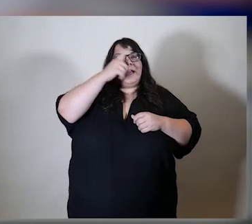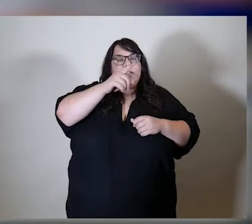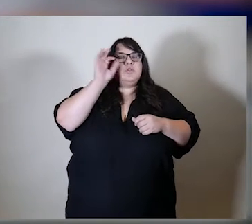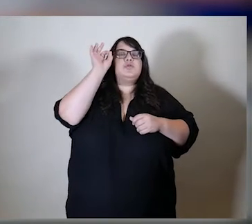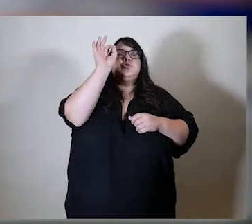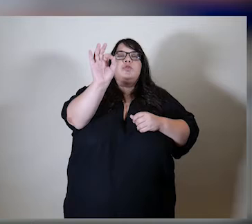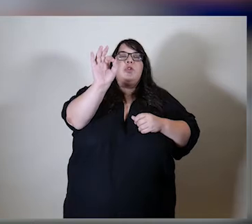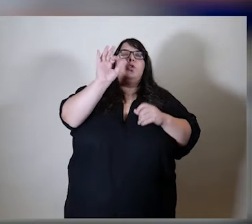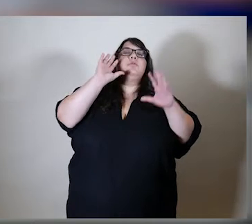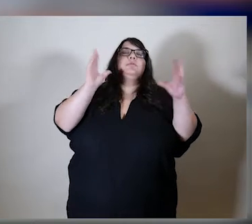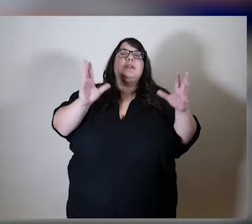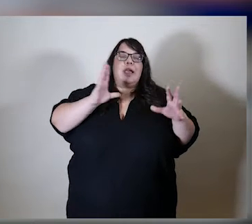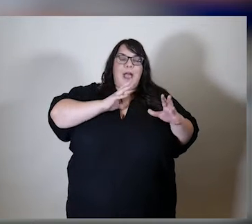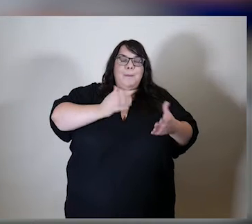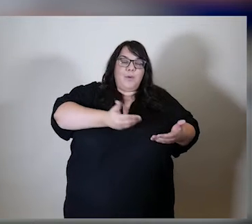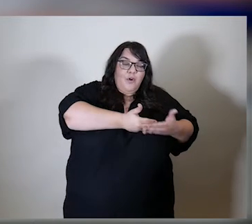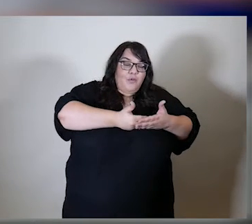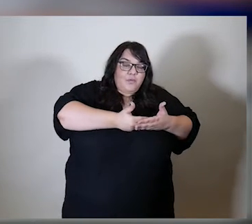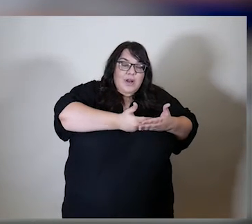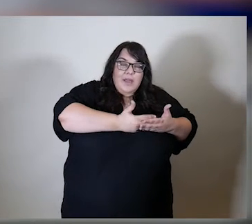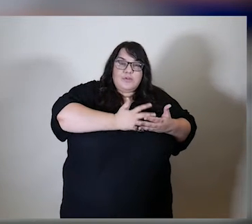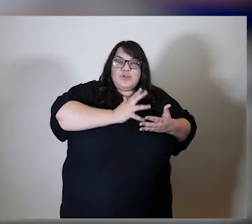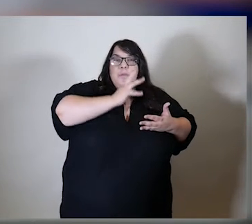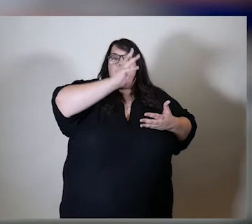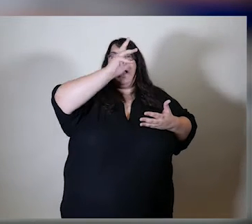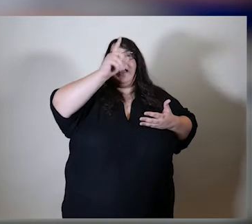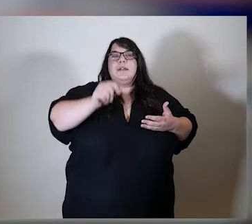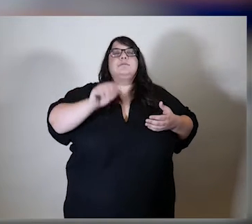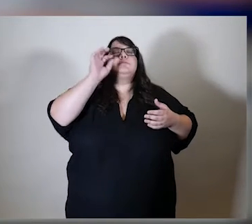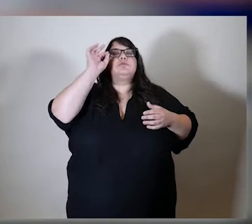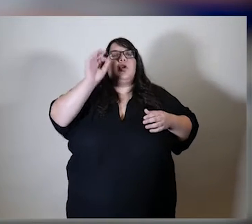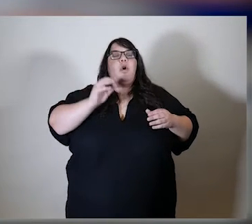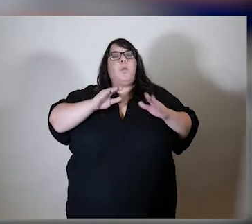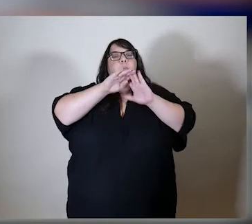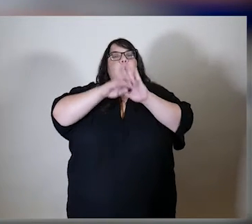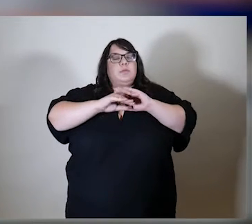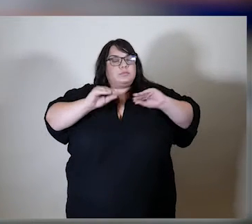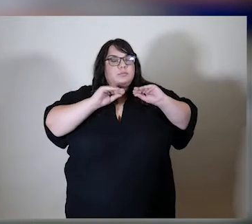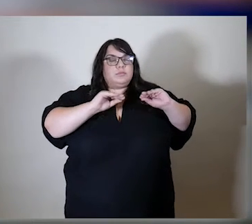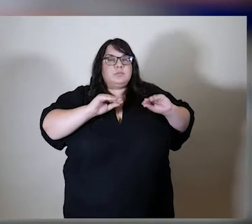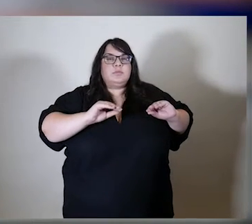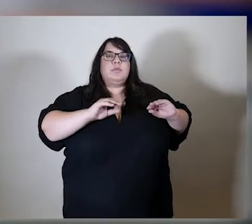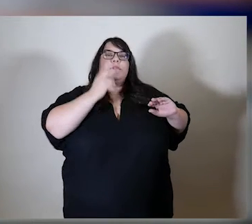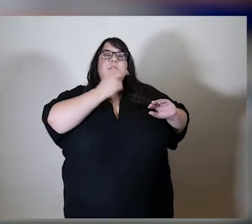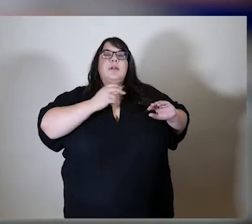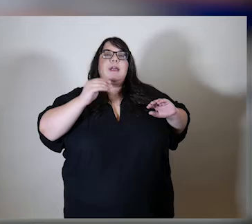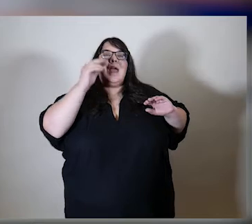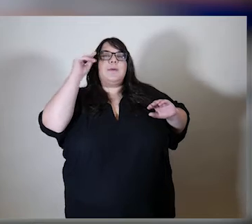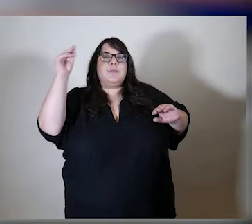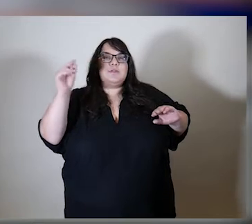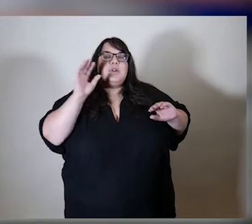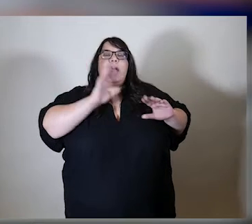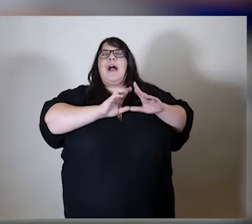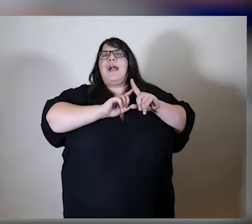σε κάθε παιδί από βρέφος πρόσβαση στα θεραπευτικά και εκπαιδευτικά προγράμματα, ανεξάρτητα από το οικονομικό,